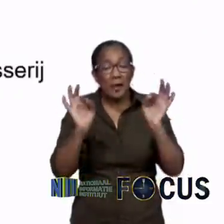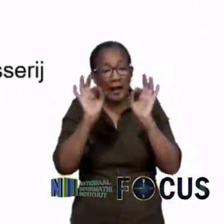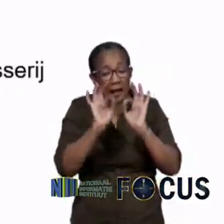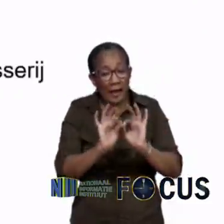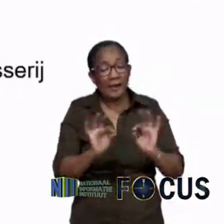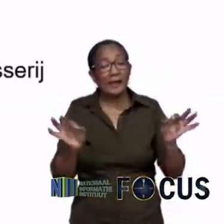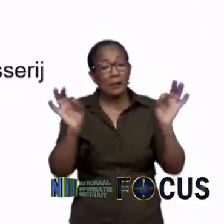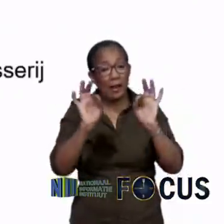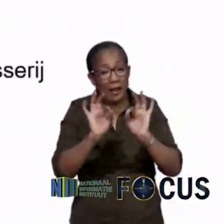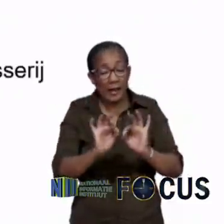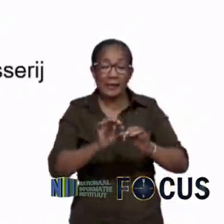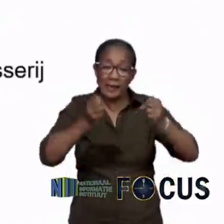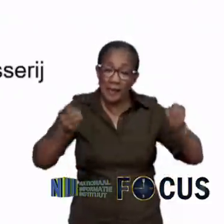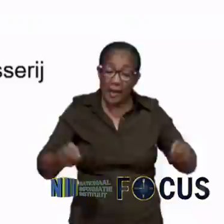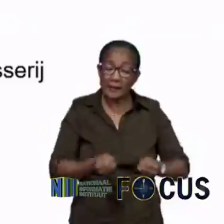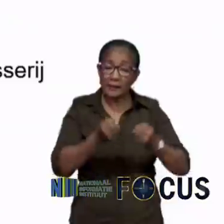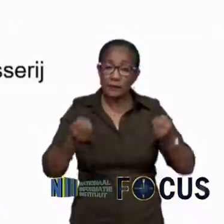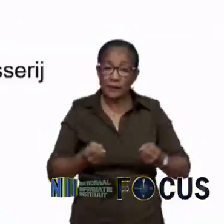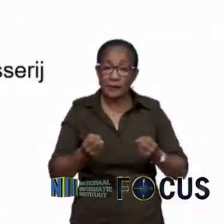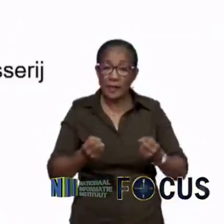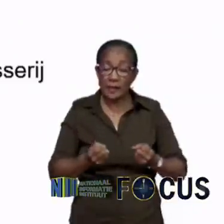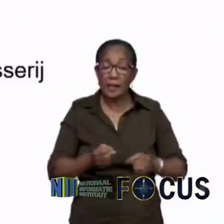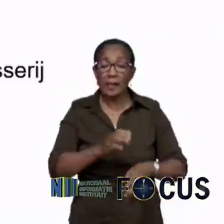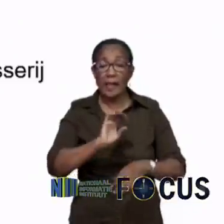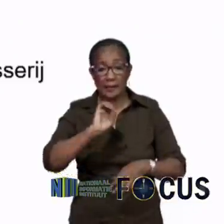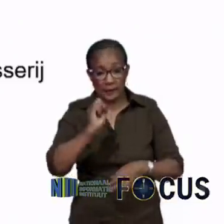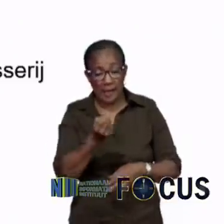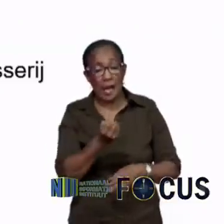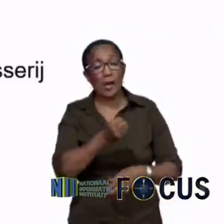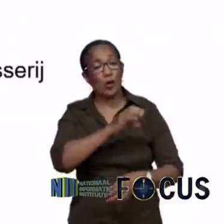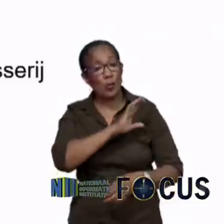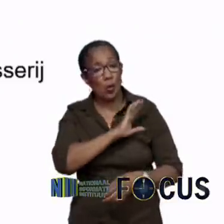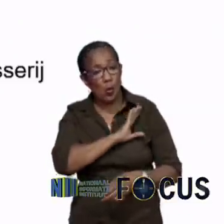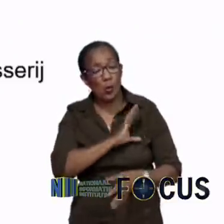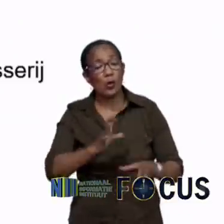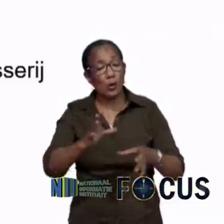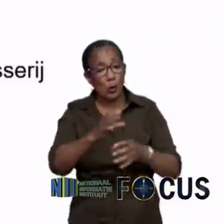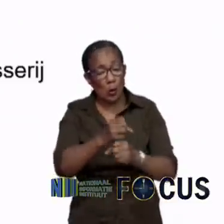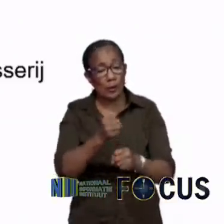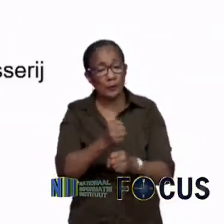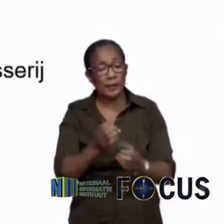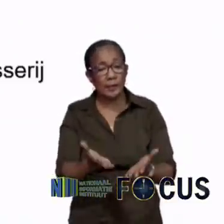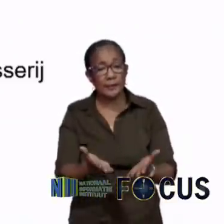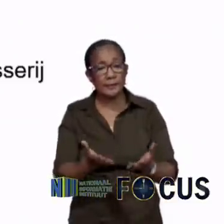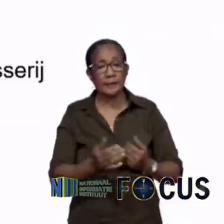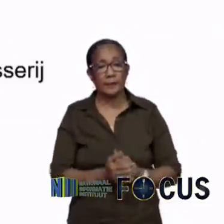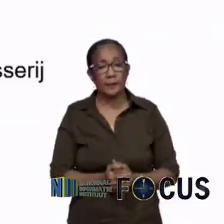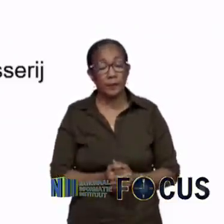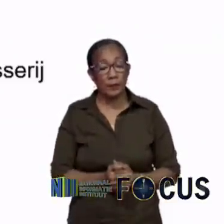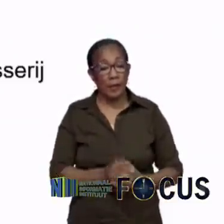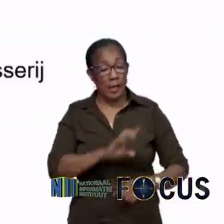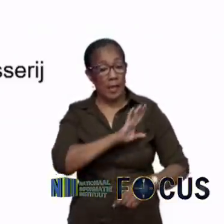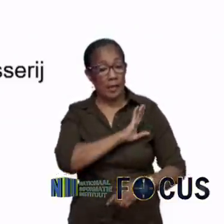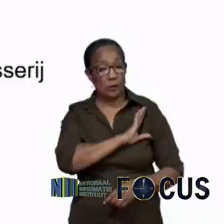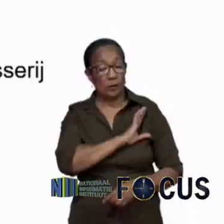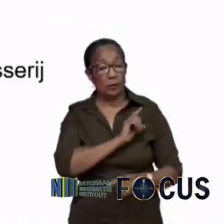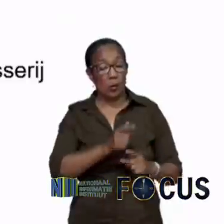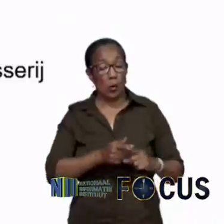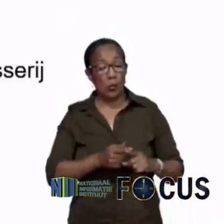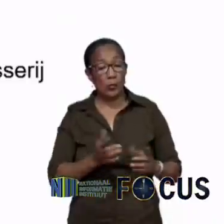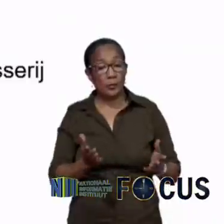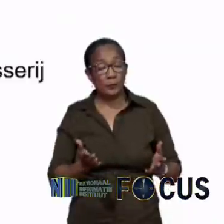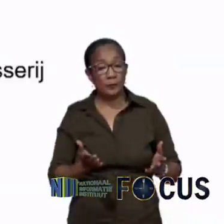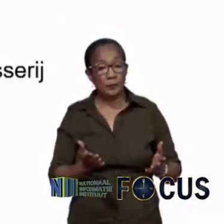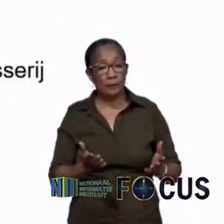noodzakelijk activiteit en hij vat ook toe onder een essentiële dienst dat die. En natuurlijk ook